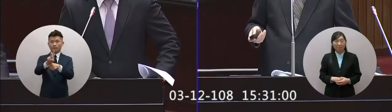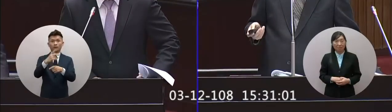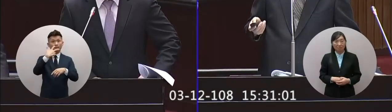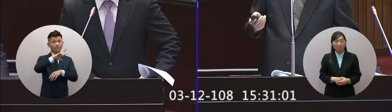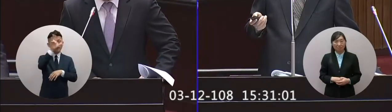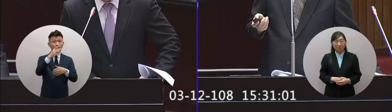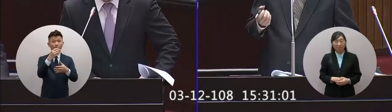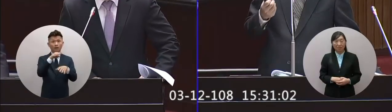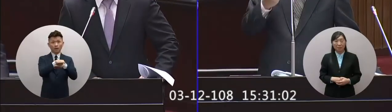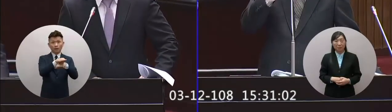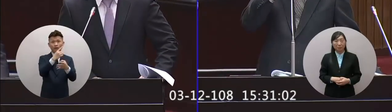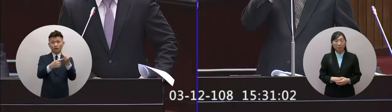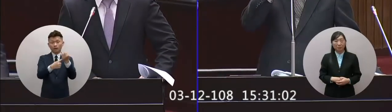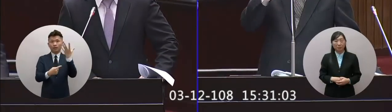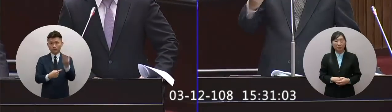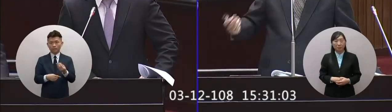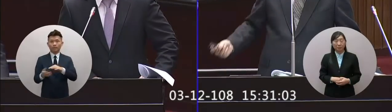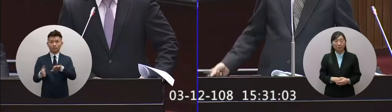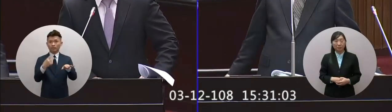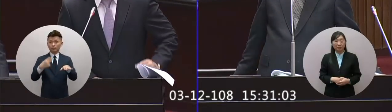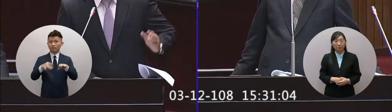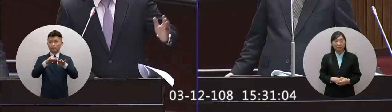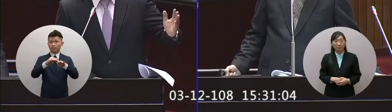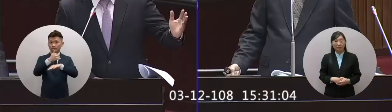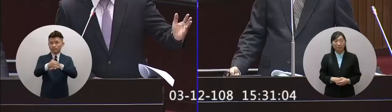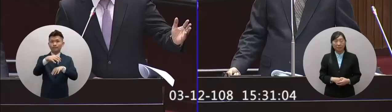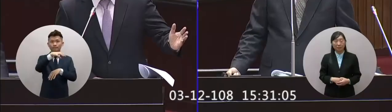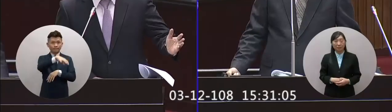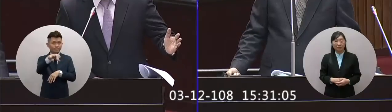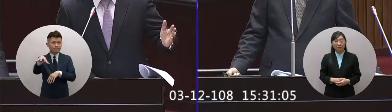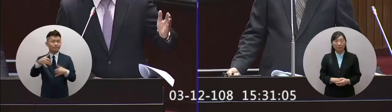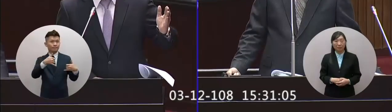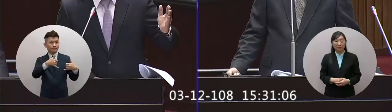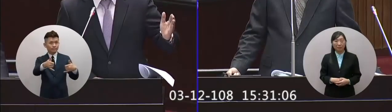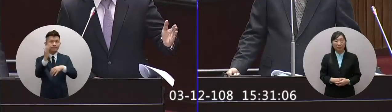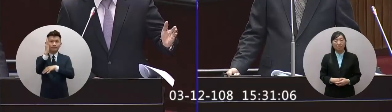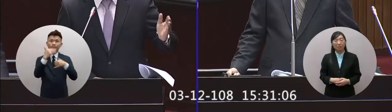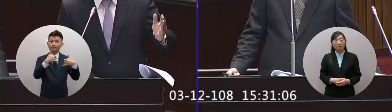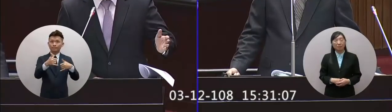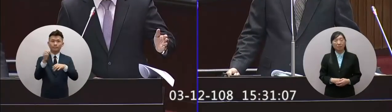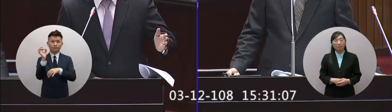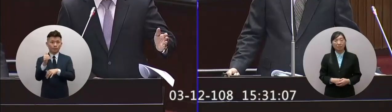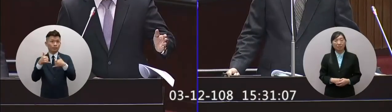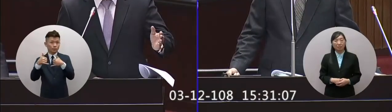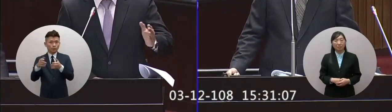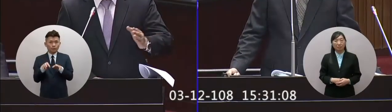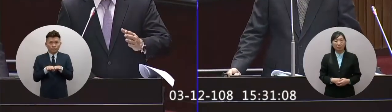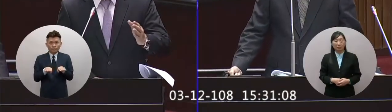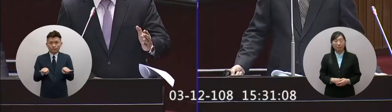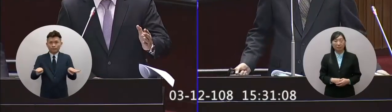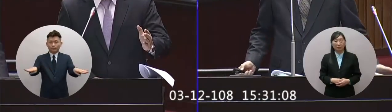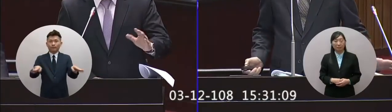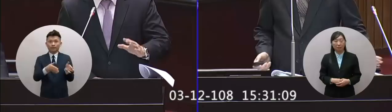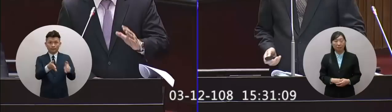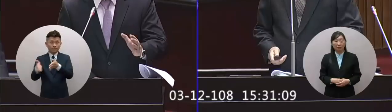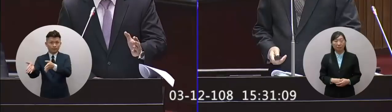时间。另外，我想委员更重要的是地方道路以及我们的这个省道也好了，快速道路的分流。所以我们